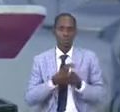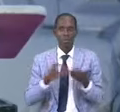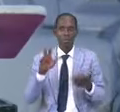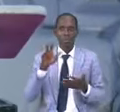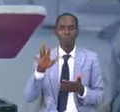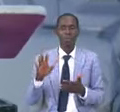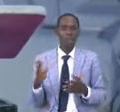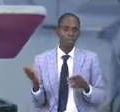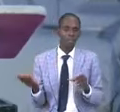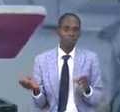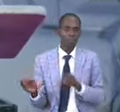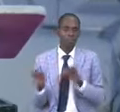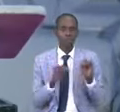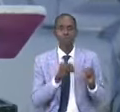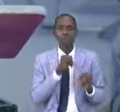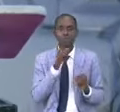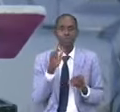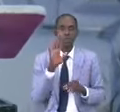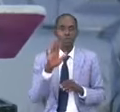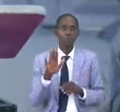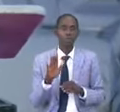n'abandonnez pas votre assurance